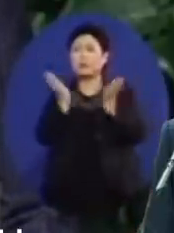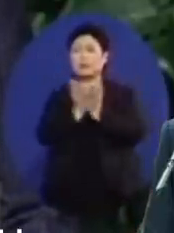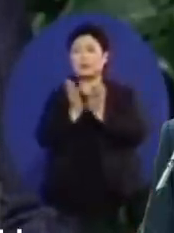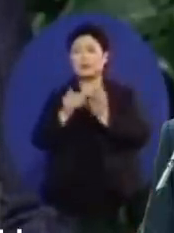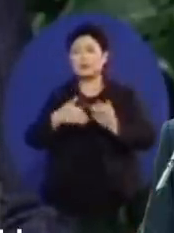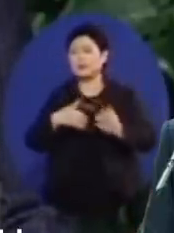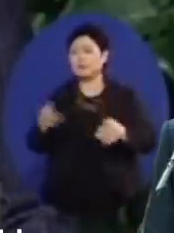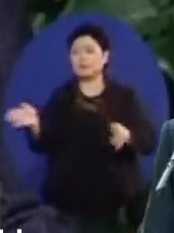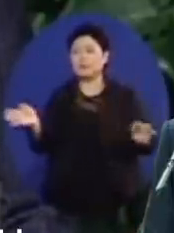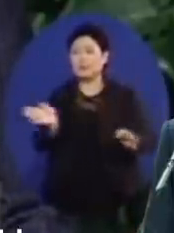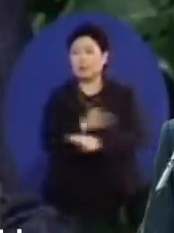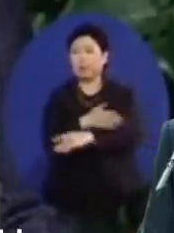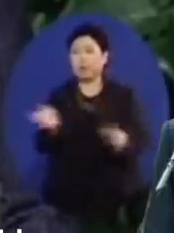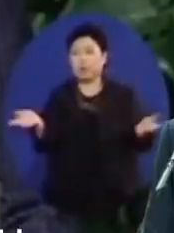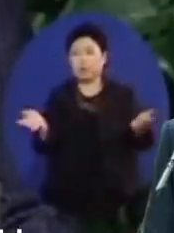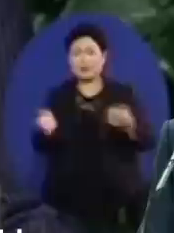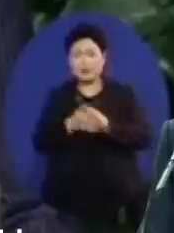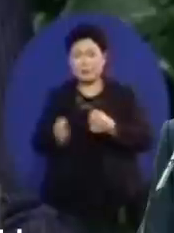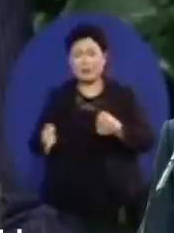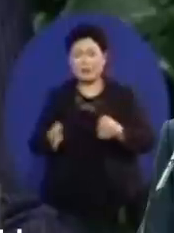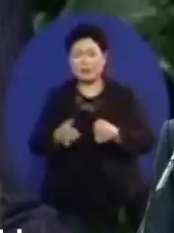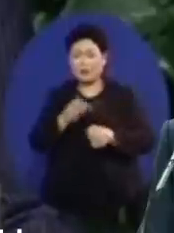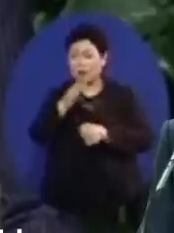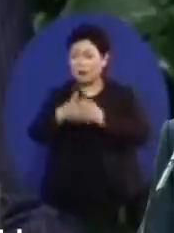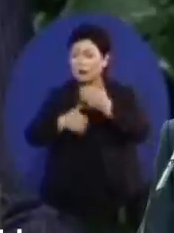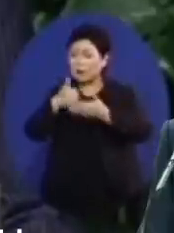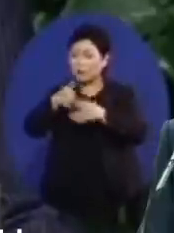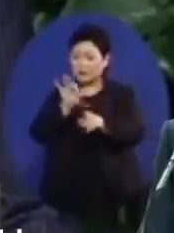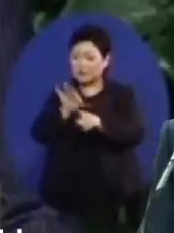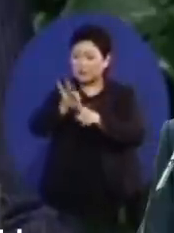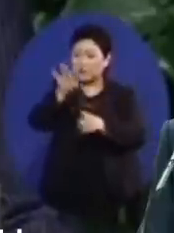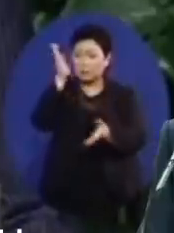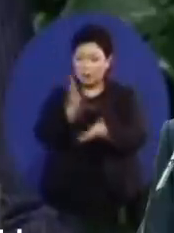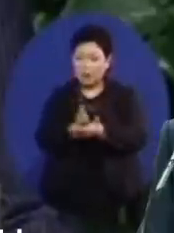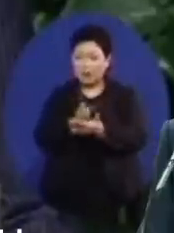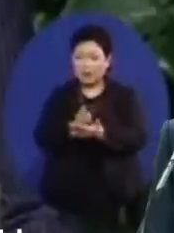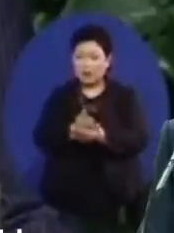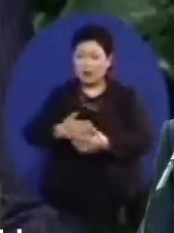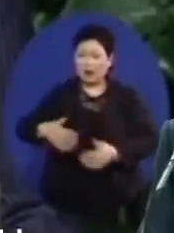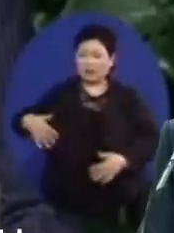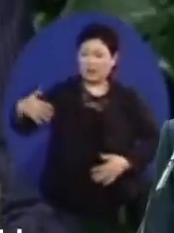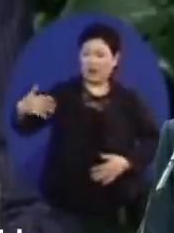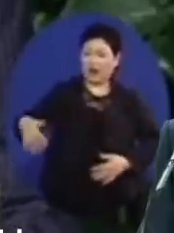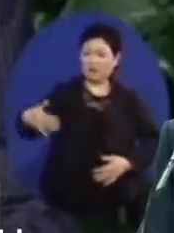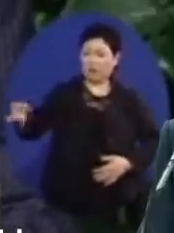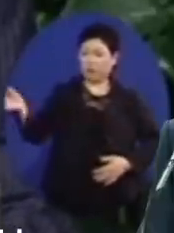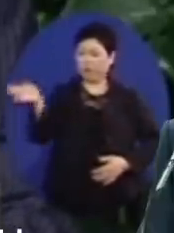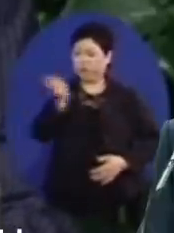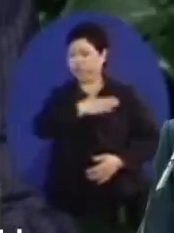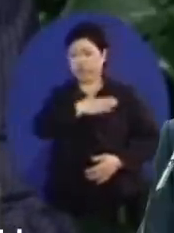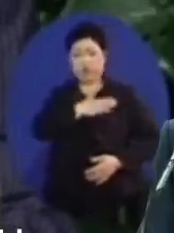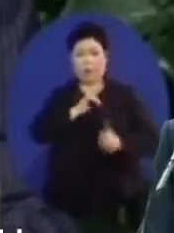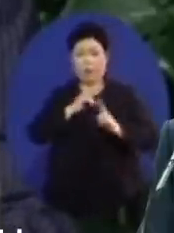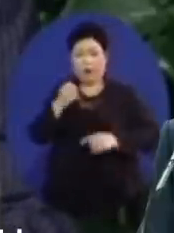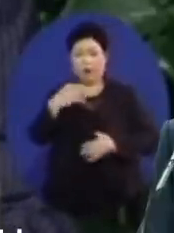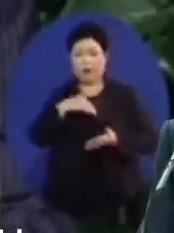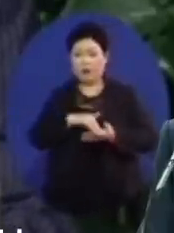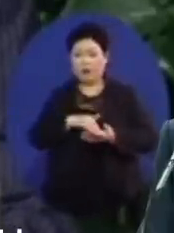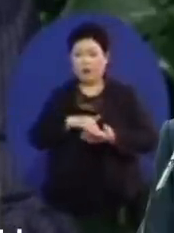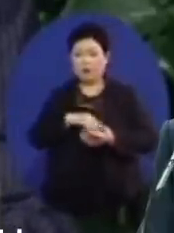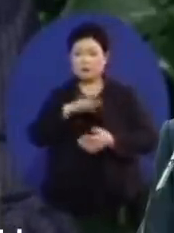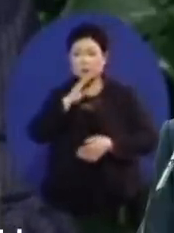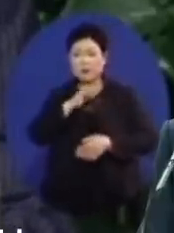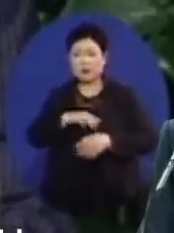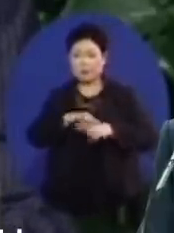털어버렸습니다. 그러니까 잔소리하지 말아라. 내가 굉장한 부자다 그래요. 그럼 내가 무슨